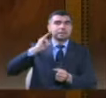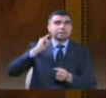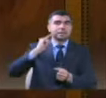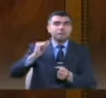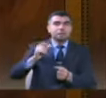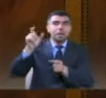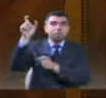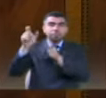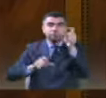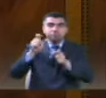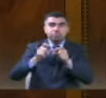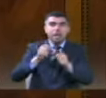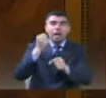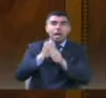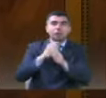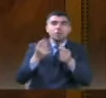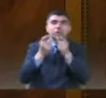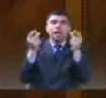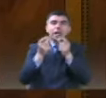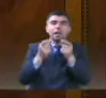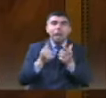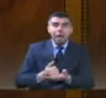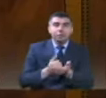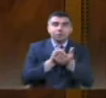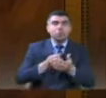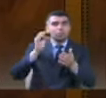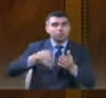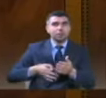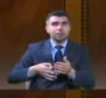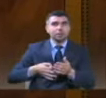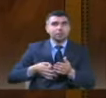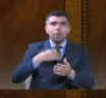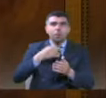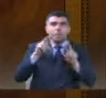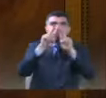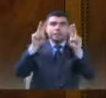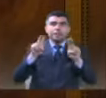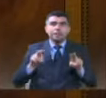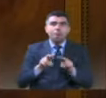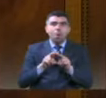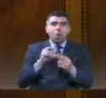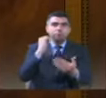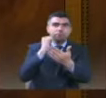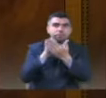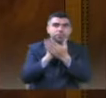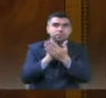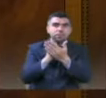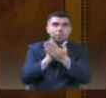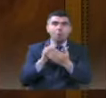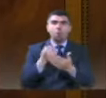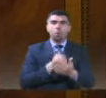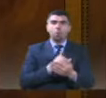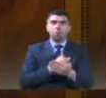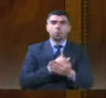سوف يجدون الشغل لانه غيوقع عليهم الطلب. وما تقولوا ليش حاملي الشهادات فقط، لماذا حاملي الشهادات؟